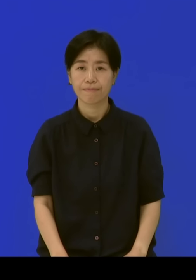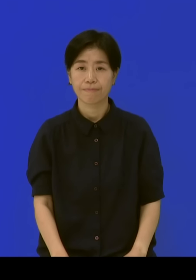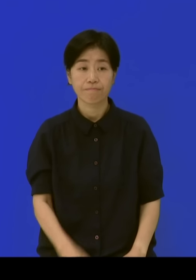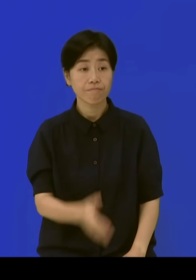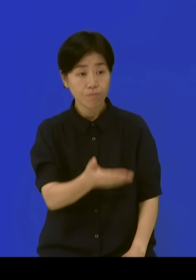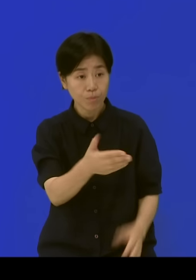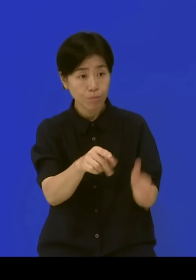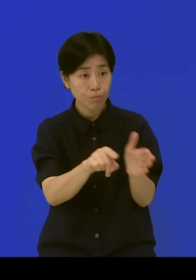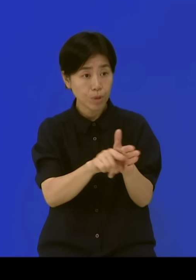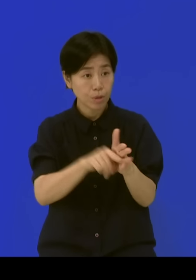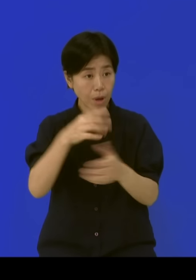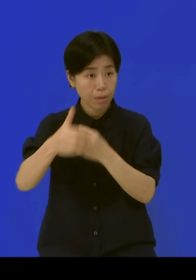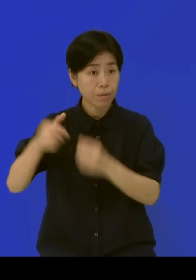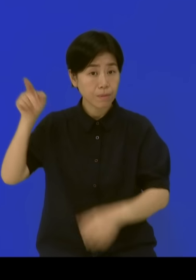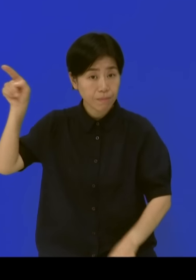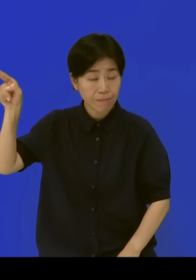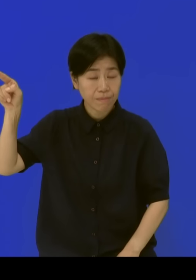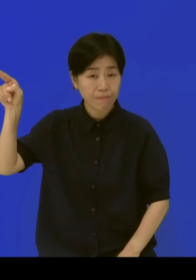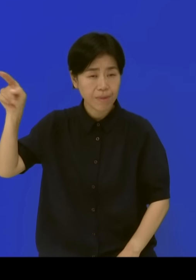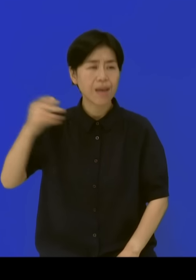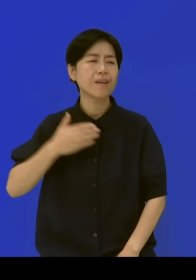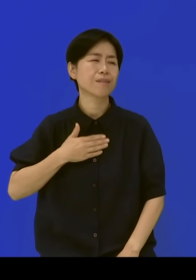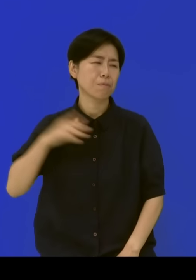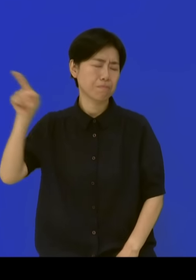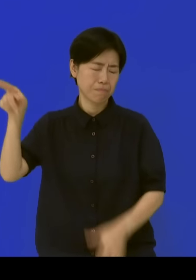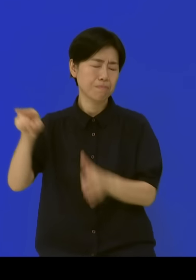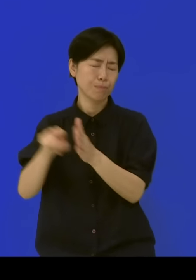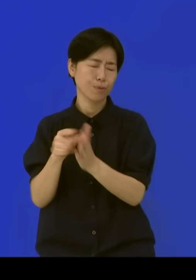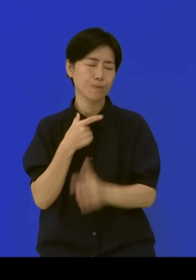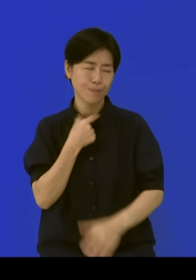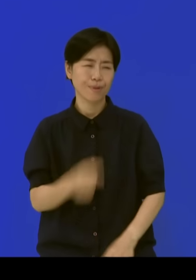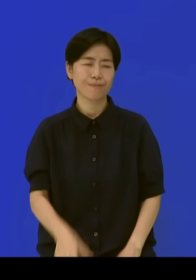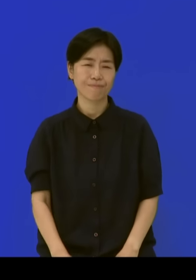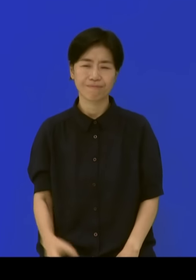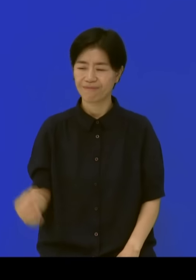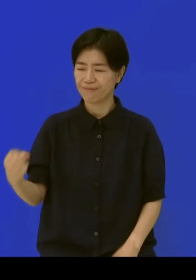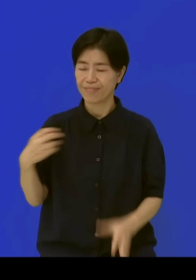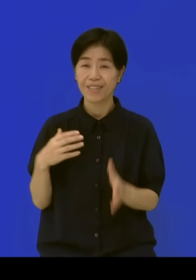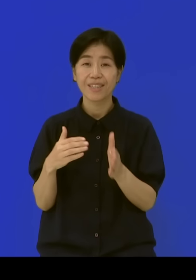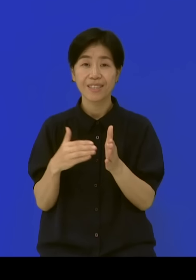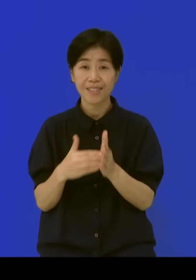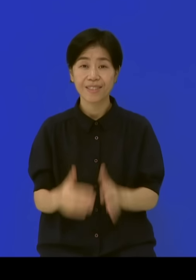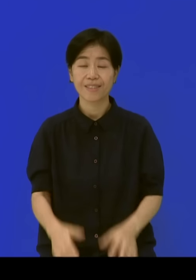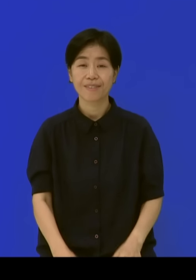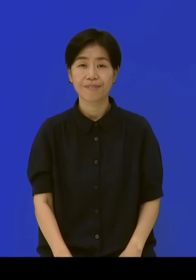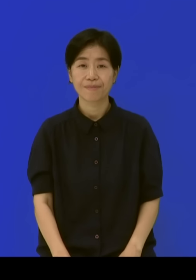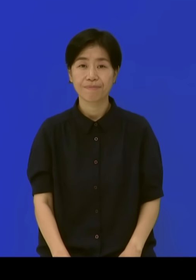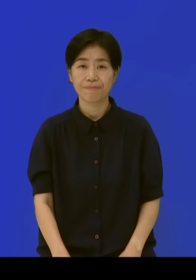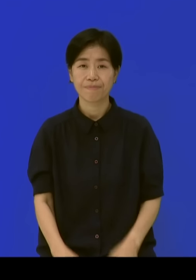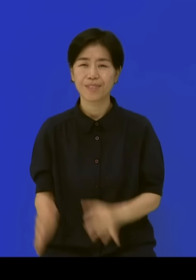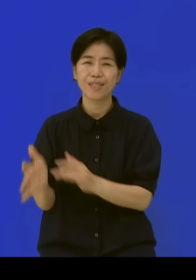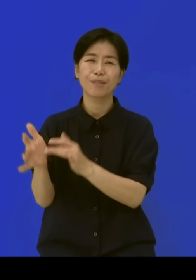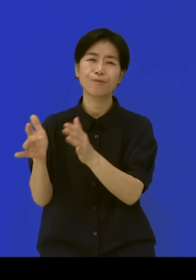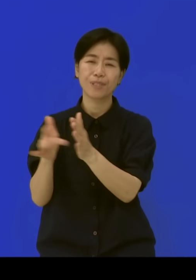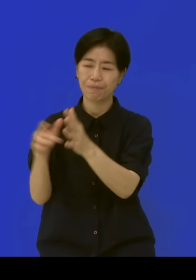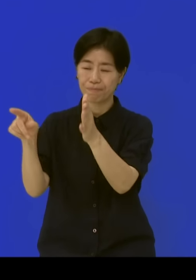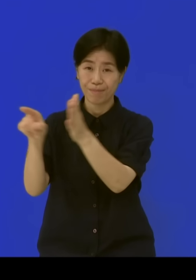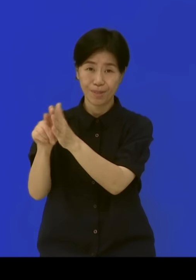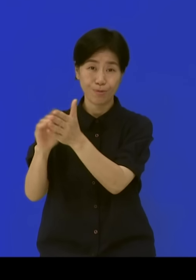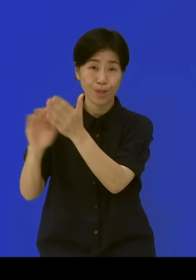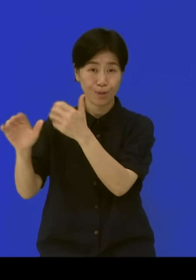아들아 네가 믿는 하나님이면 나도 믿고 싶다 라고 해주셨어요. 그래서 아버지는 예수님